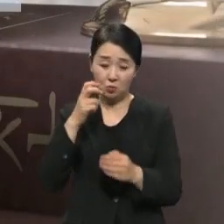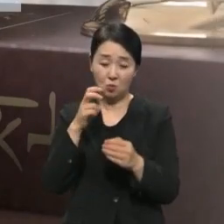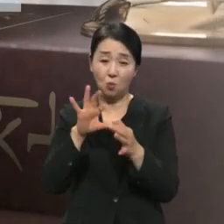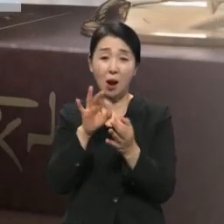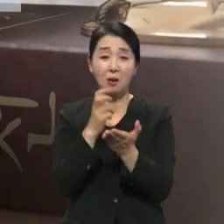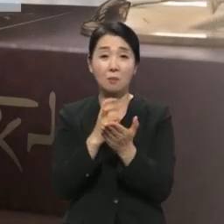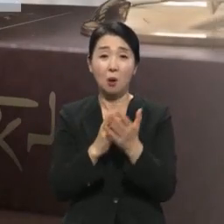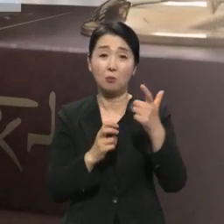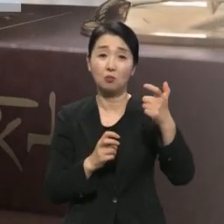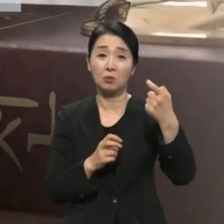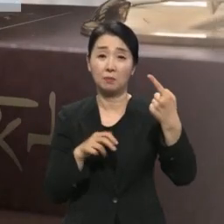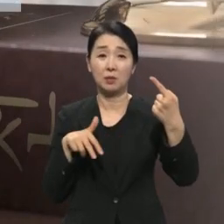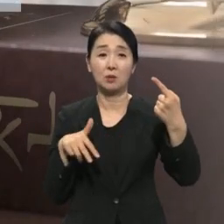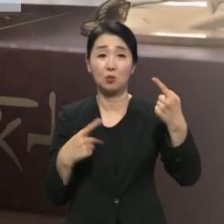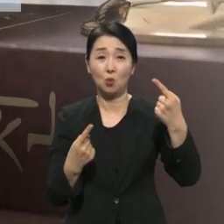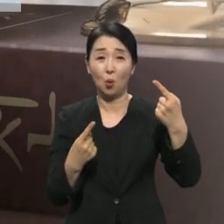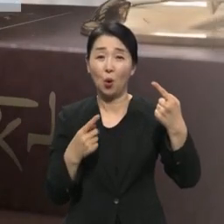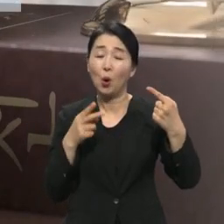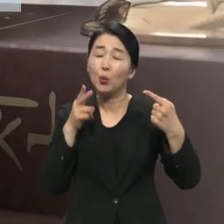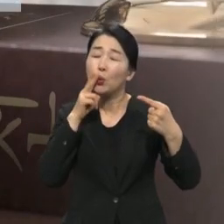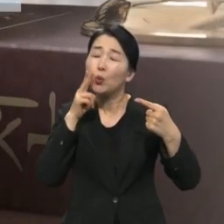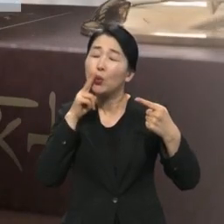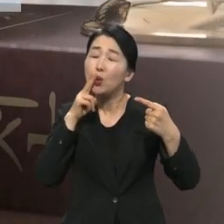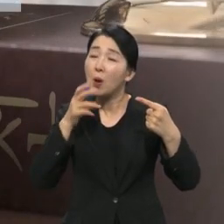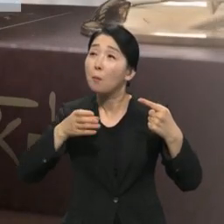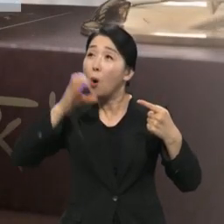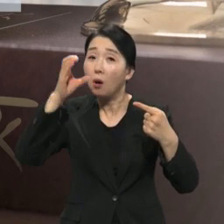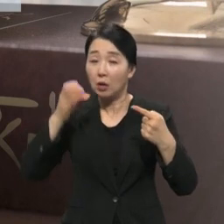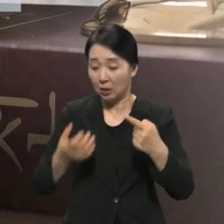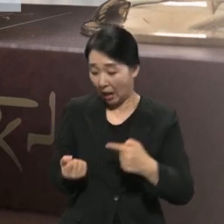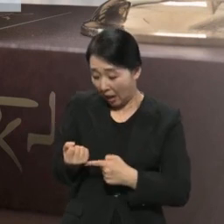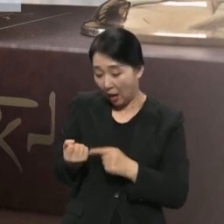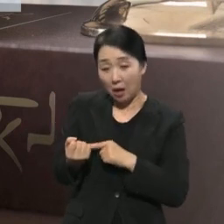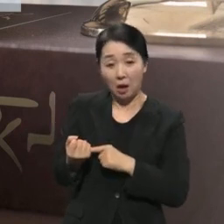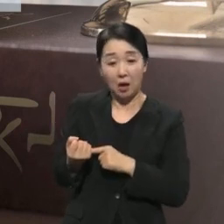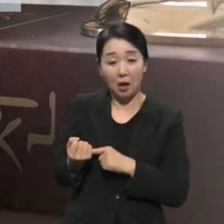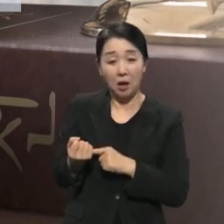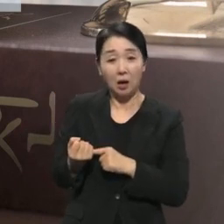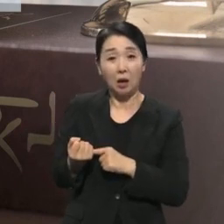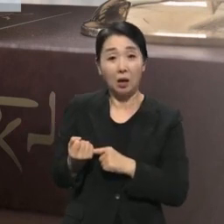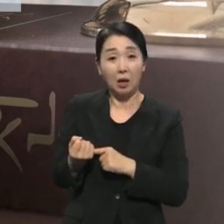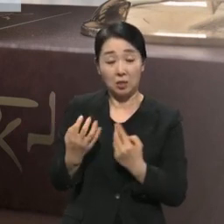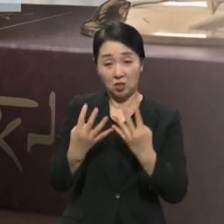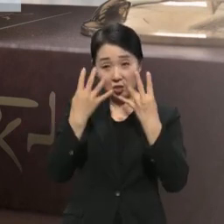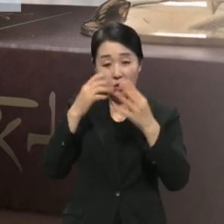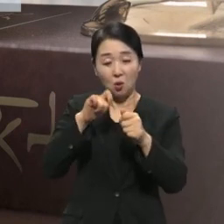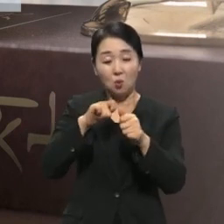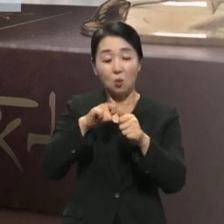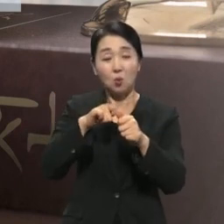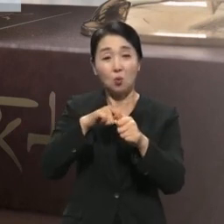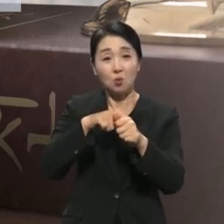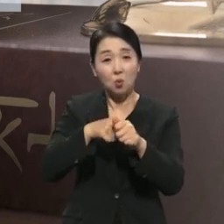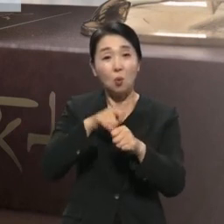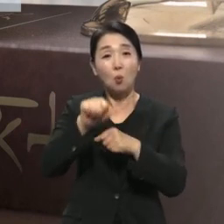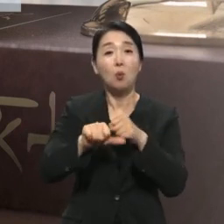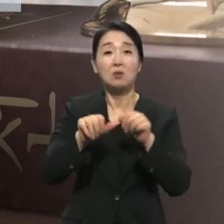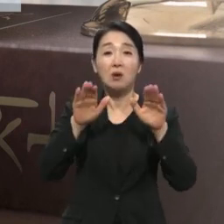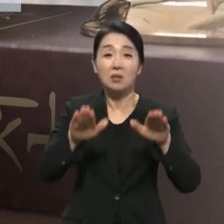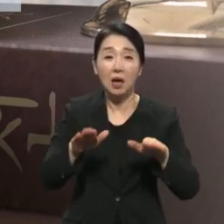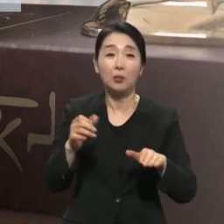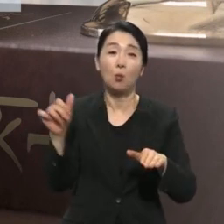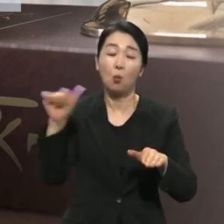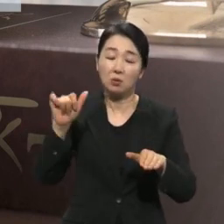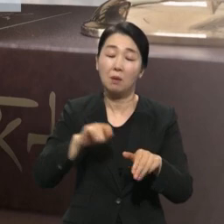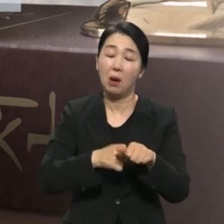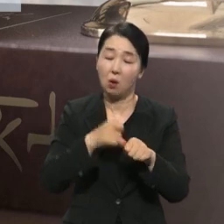61조인데요 흡연하거나 섭취해도 혹은 소지만 해도 이제 징역 5년 이하 5천만원 이하 벌금 받을